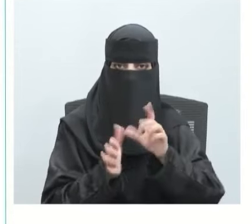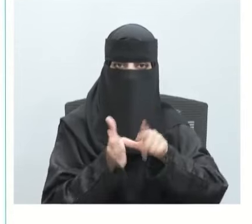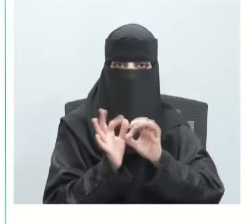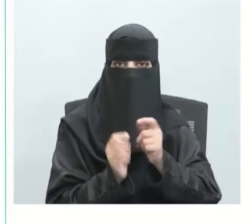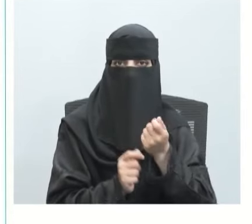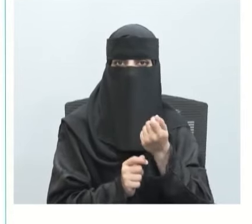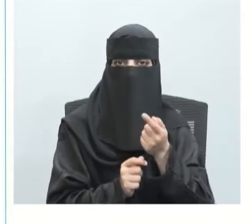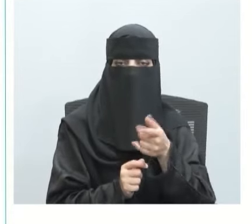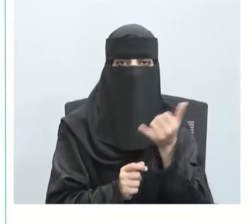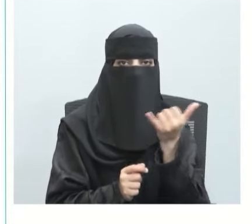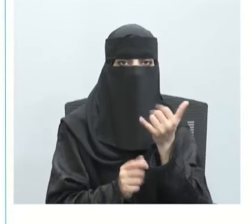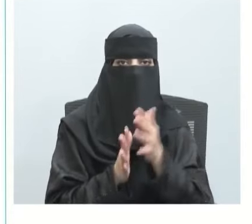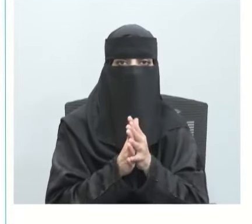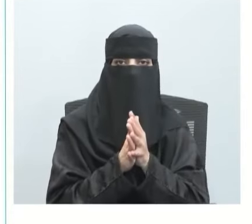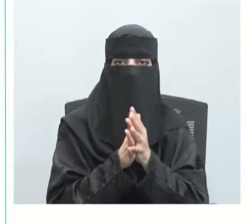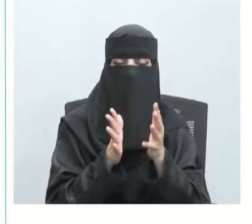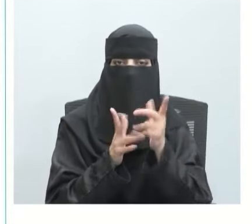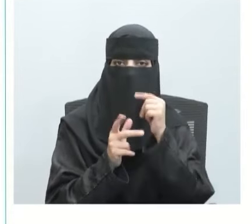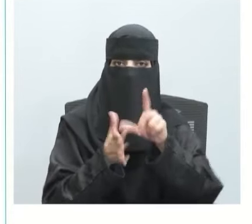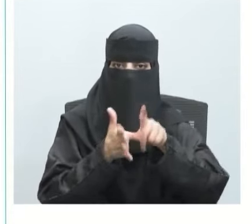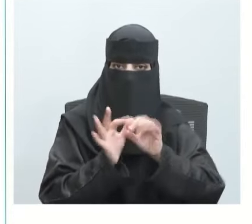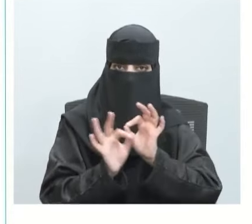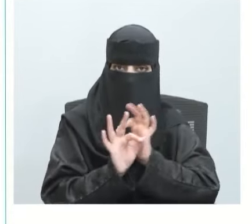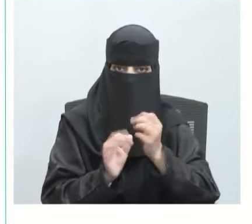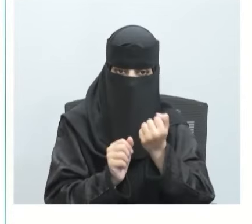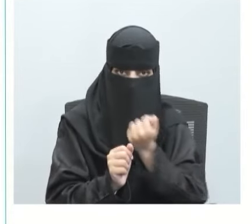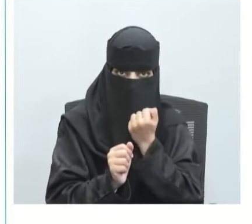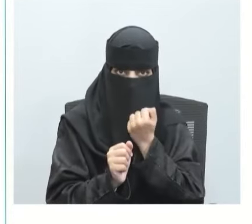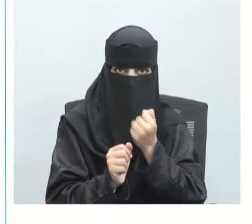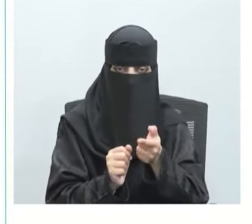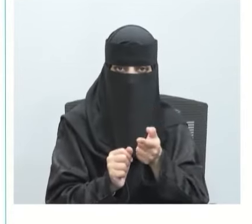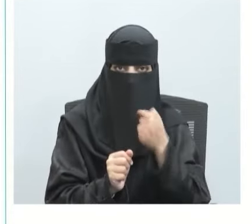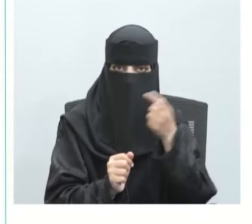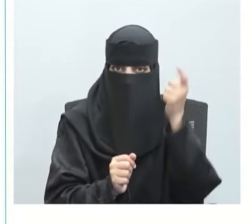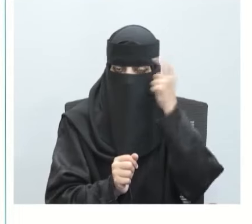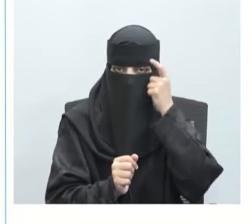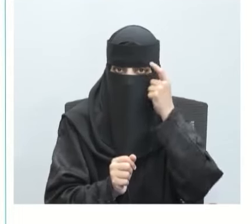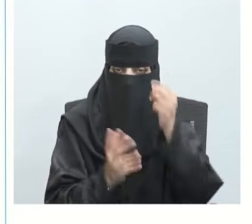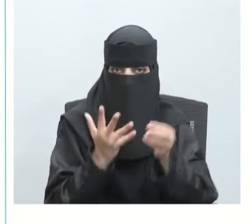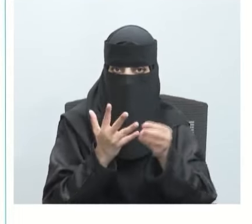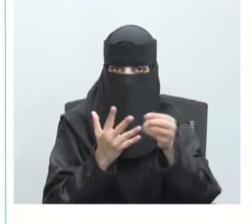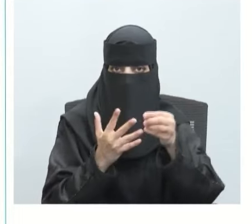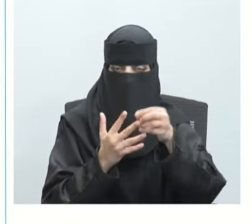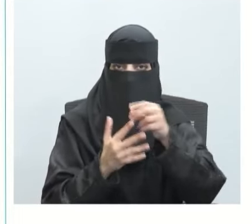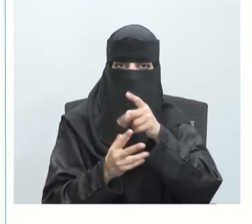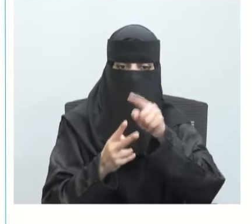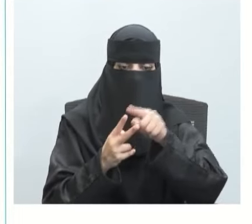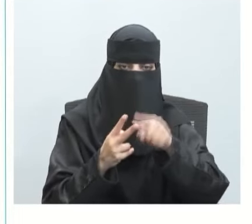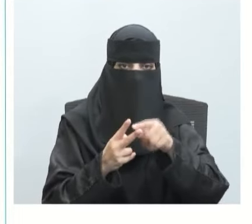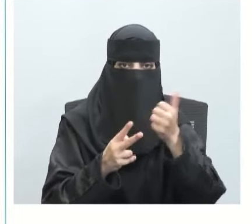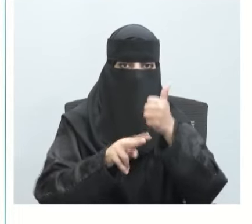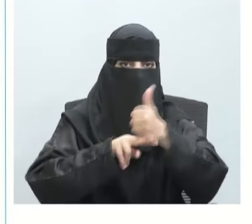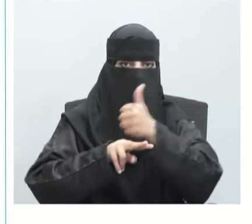ماليه مهم جدا حينما نعد ميزانيه شخصيه ان نعرف مكونين رئيسيين